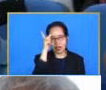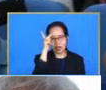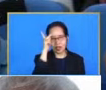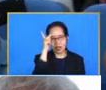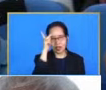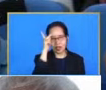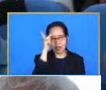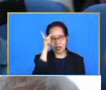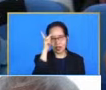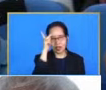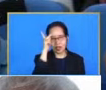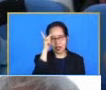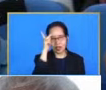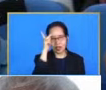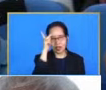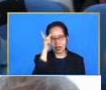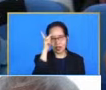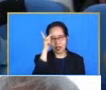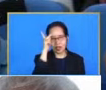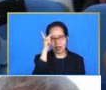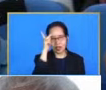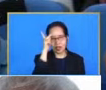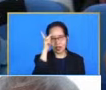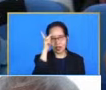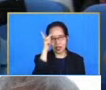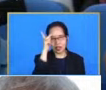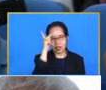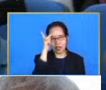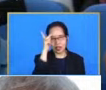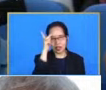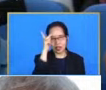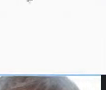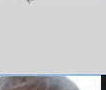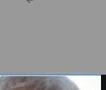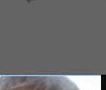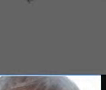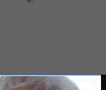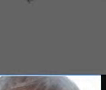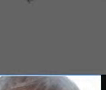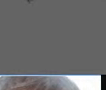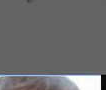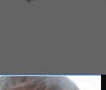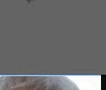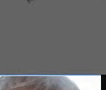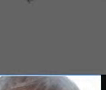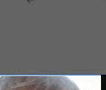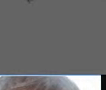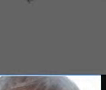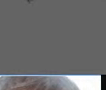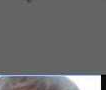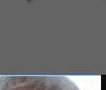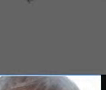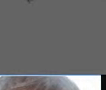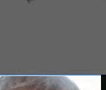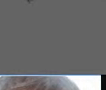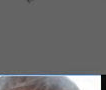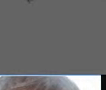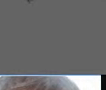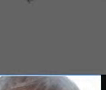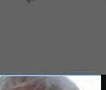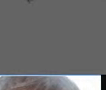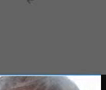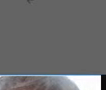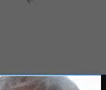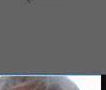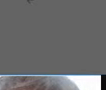Ayan. Ayan. Ayan. Hali kayo kapatid. Hali kayo. Oh. Hali kayo. Tuntua sila, oh.